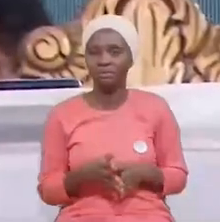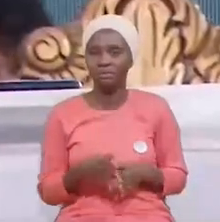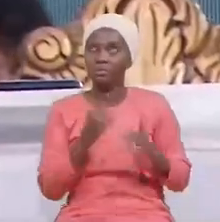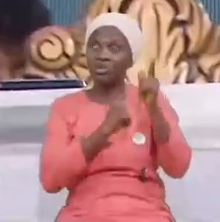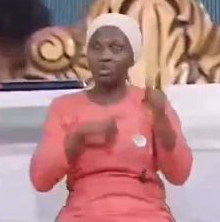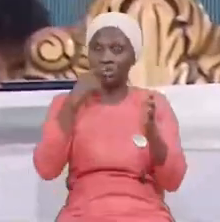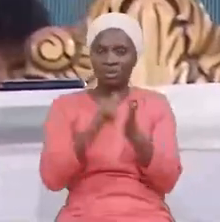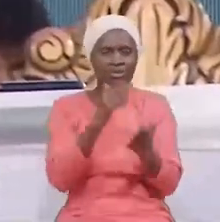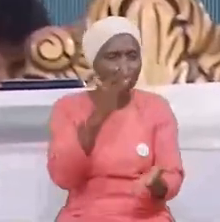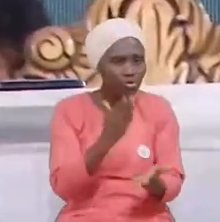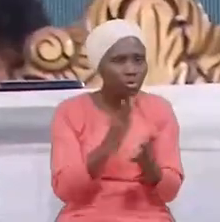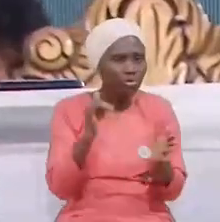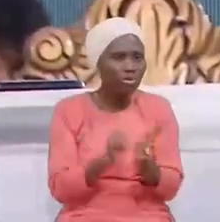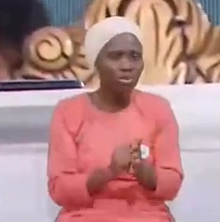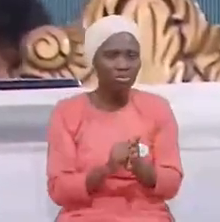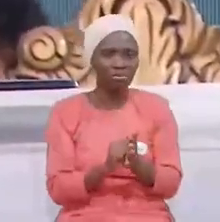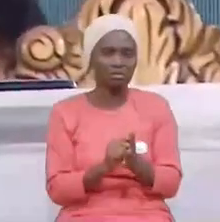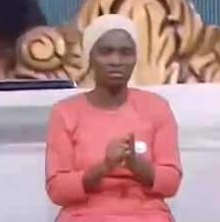Et le Seigneur dit, cesse de dire ça.